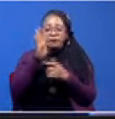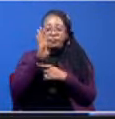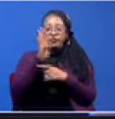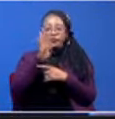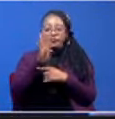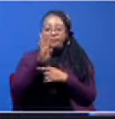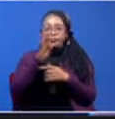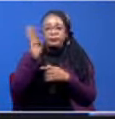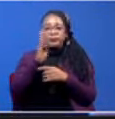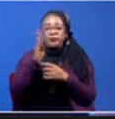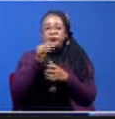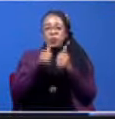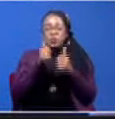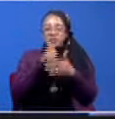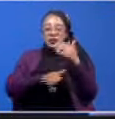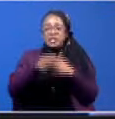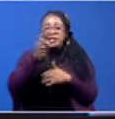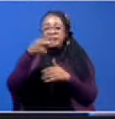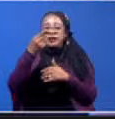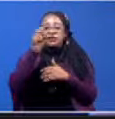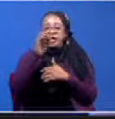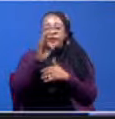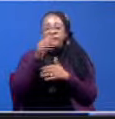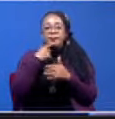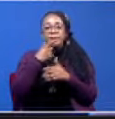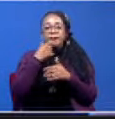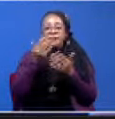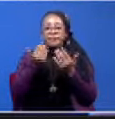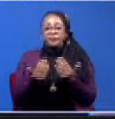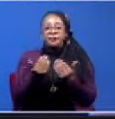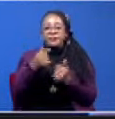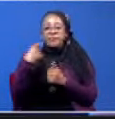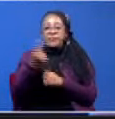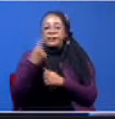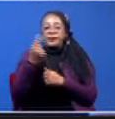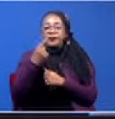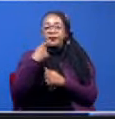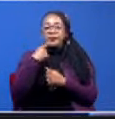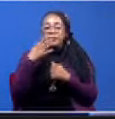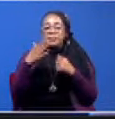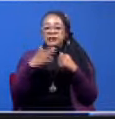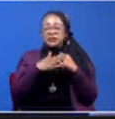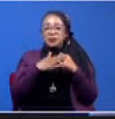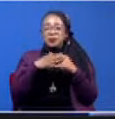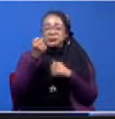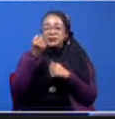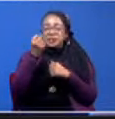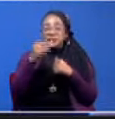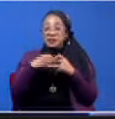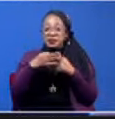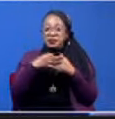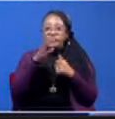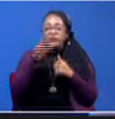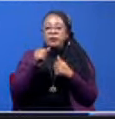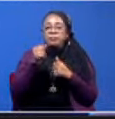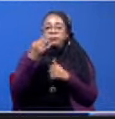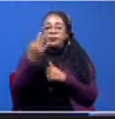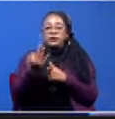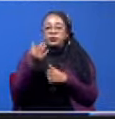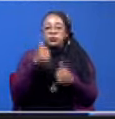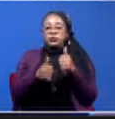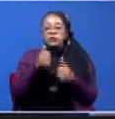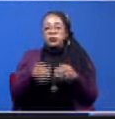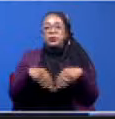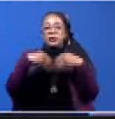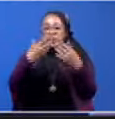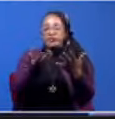wa NHIF. Wadau wanasema kwa sasa wamepokea shilingi milioni 958 kutoka shilingi bilioni 3 zilizotolewa